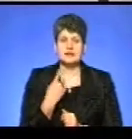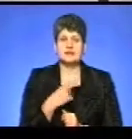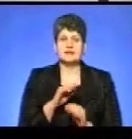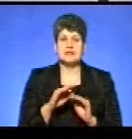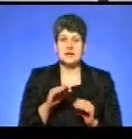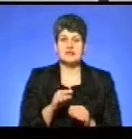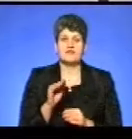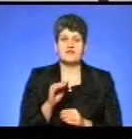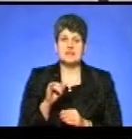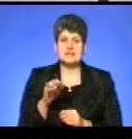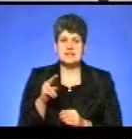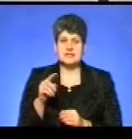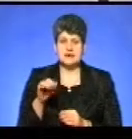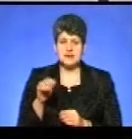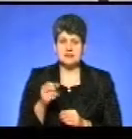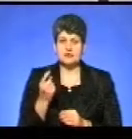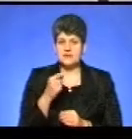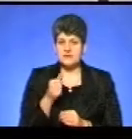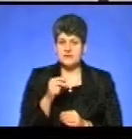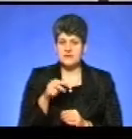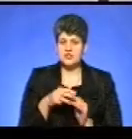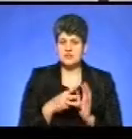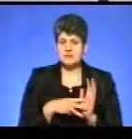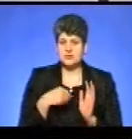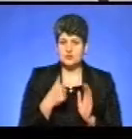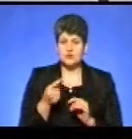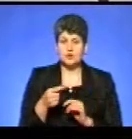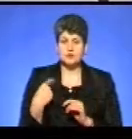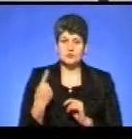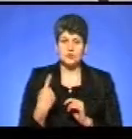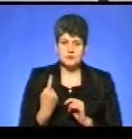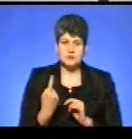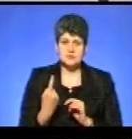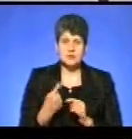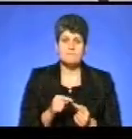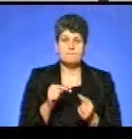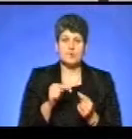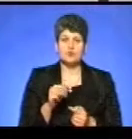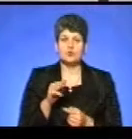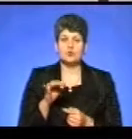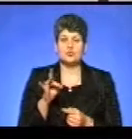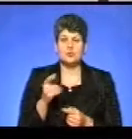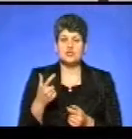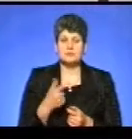фтизіатр Світлана Мадич, за 11 місяців 2018-го в Тернопільській області проти туберкульозу